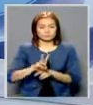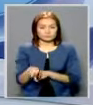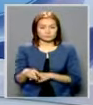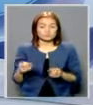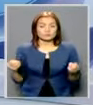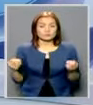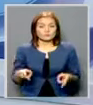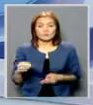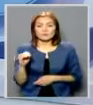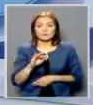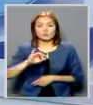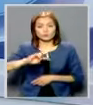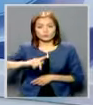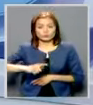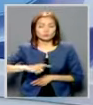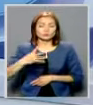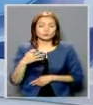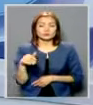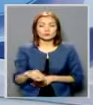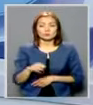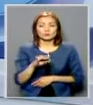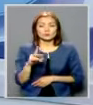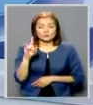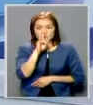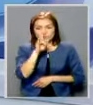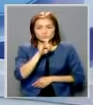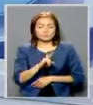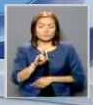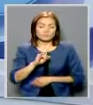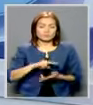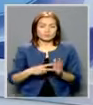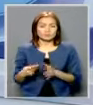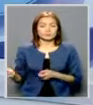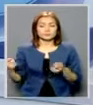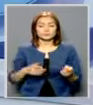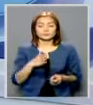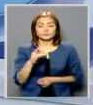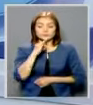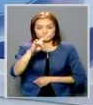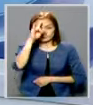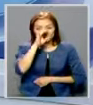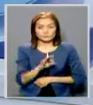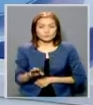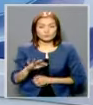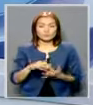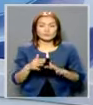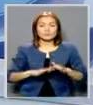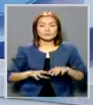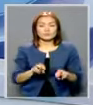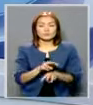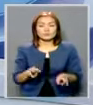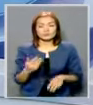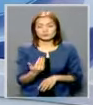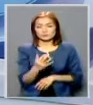үшін ақпан маусым айларында 400 мың тонна жанар жағармай бөлу жоспарланған. Бұл туралы Қазақстан Республикасы ауыл шаруашылығы